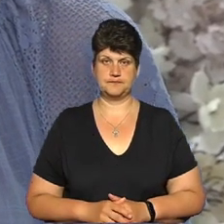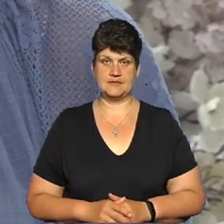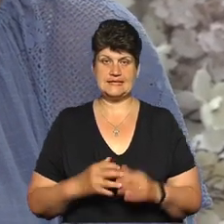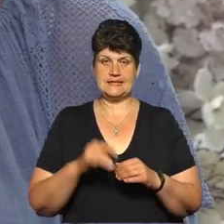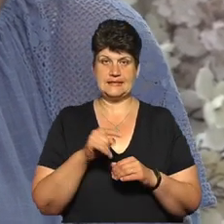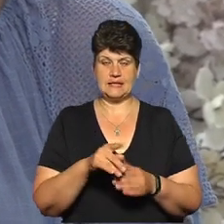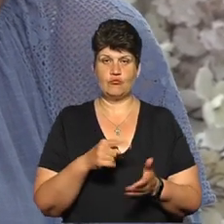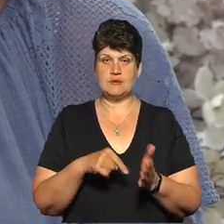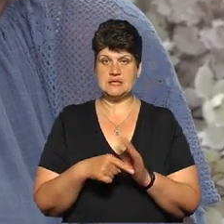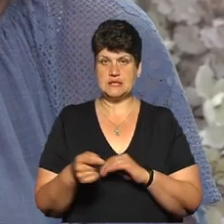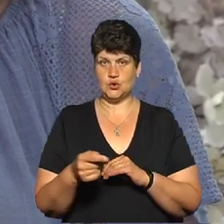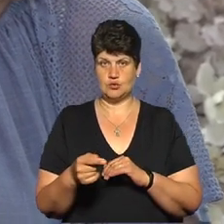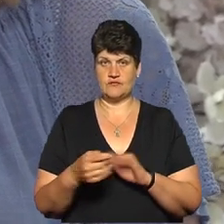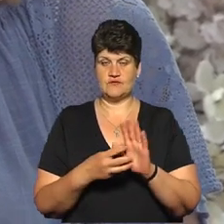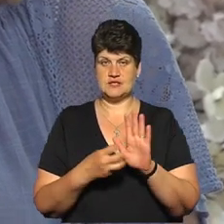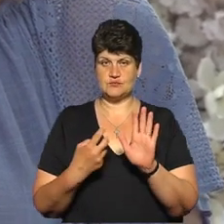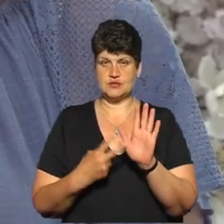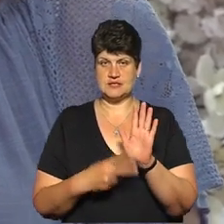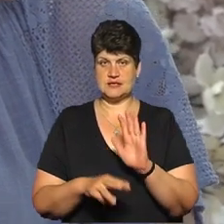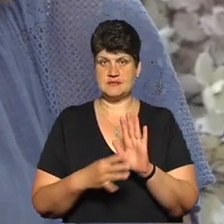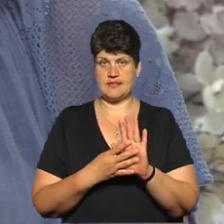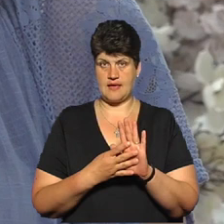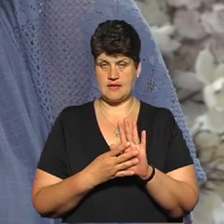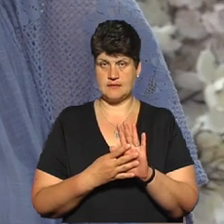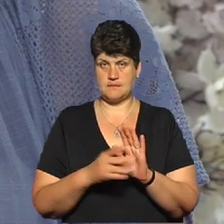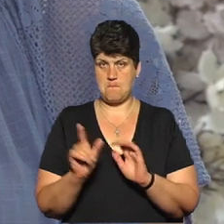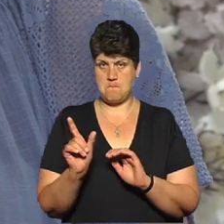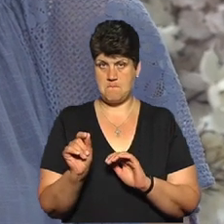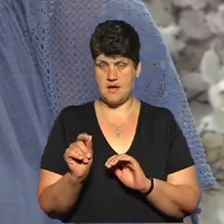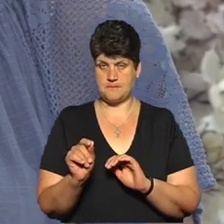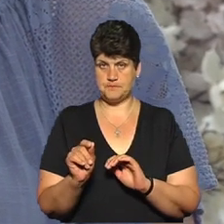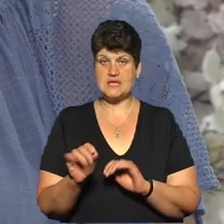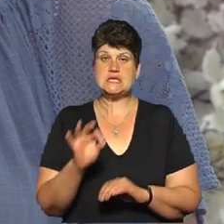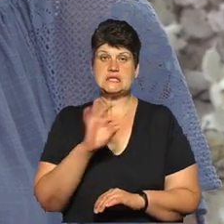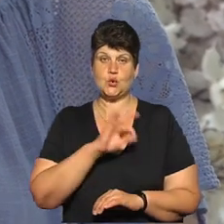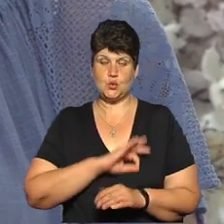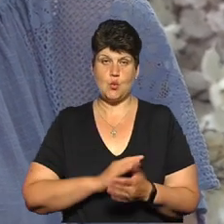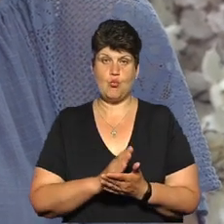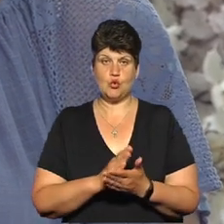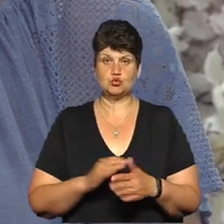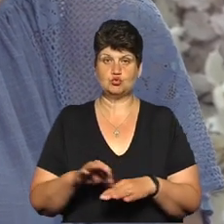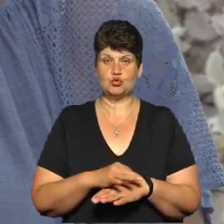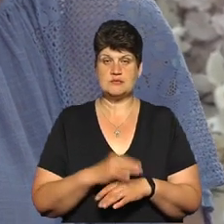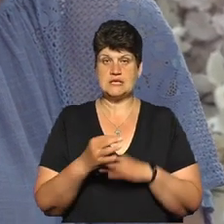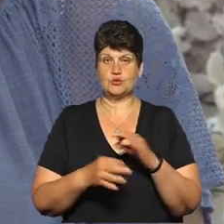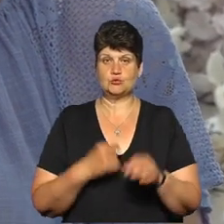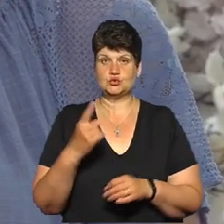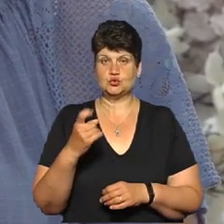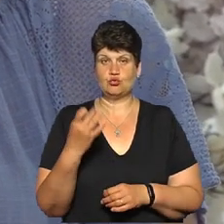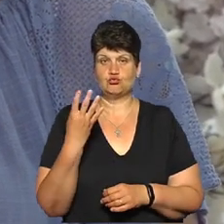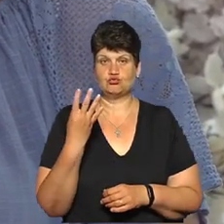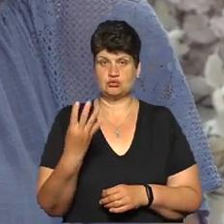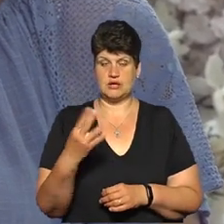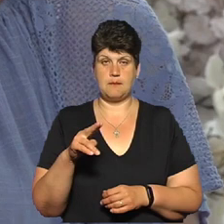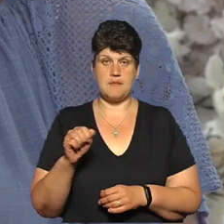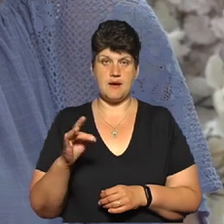Тернополі 879 і скористалися послугою шлюб за добу 104 пари. І дуже